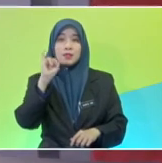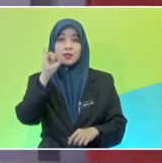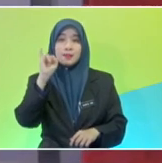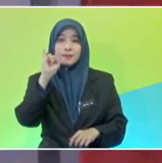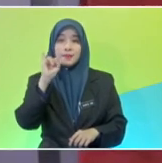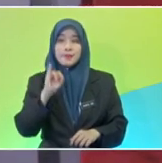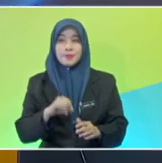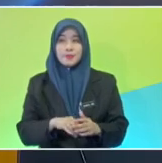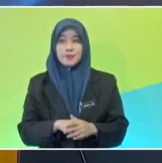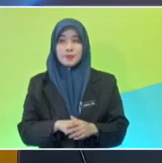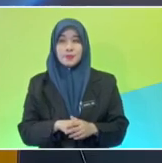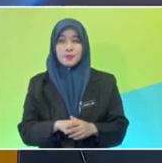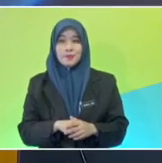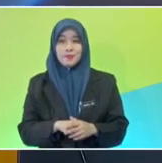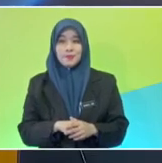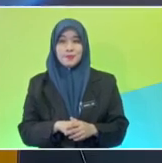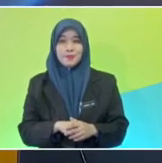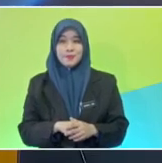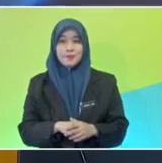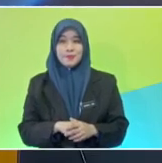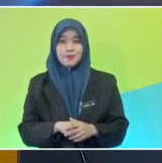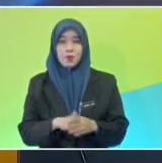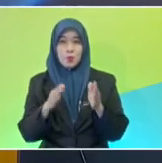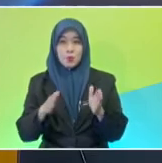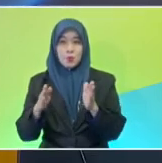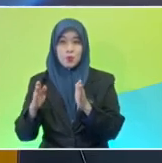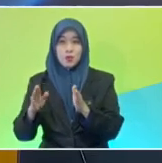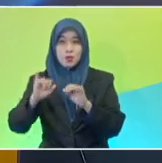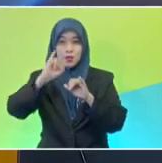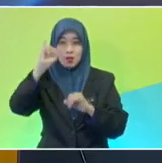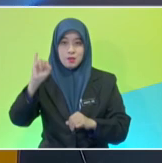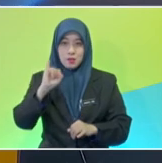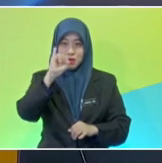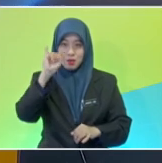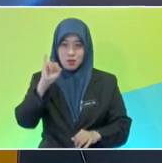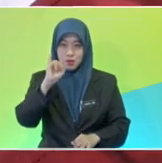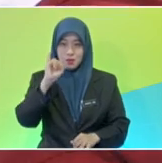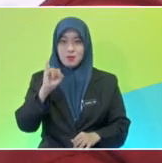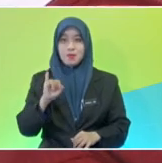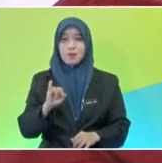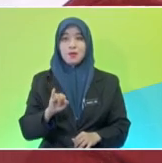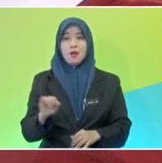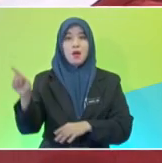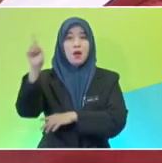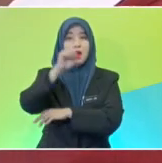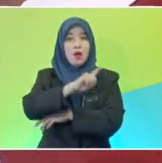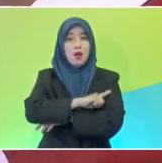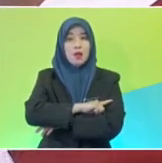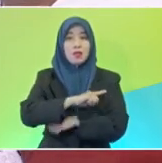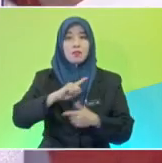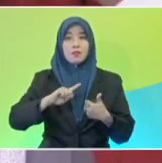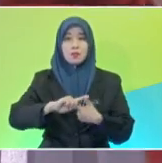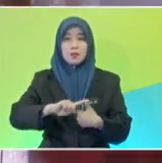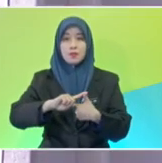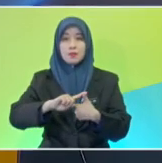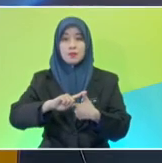Merah. Jadi cikgu tanggalkan warna merah di sini. Kita letaklah dekat atas sekali kan. Okey, hari yang pertama. Hari yang pertama ni ialah hari